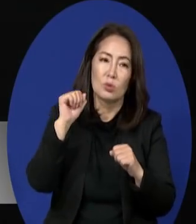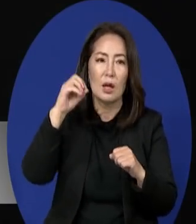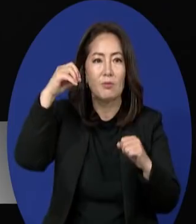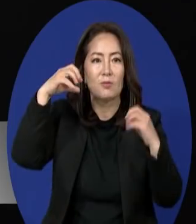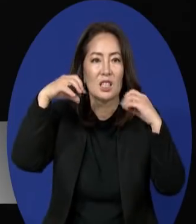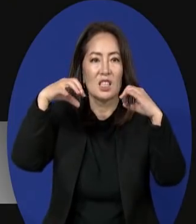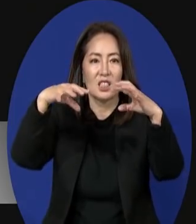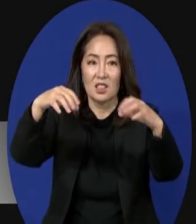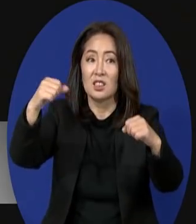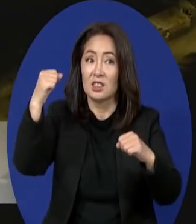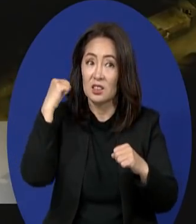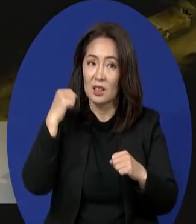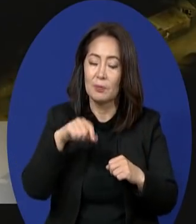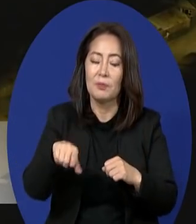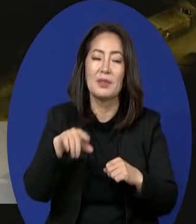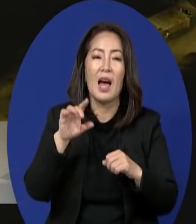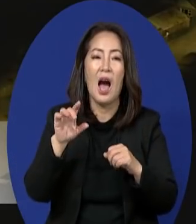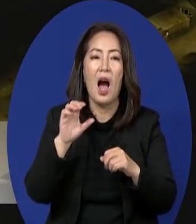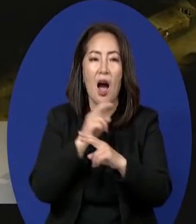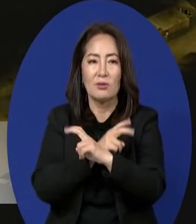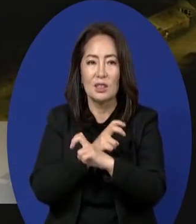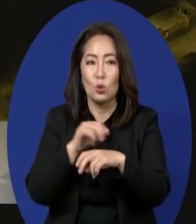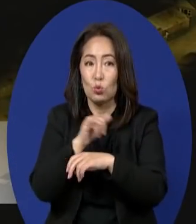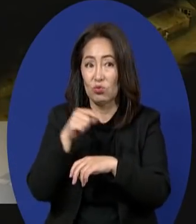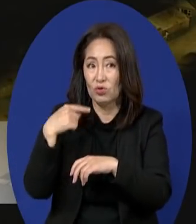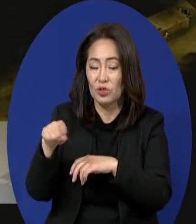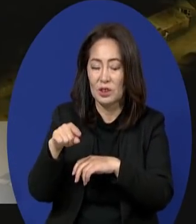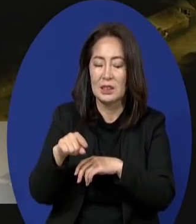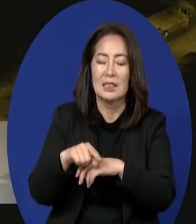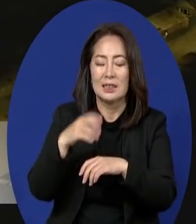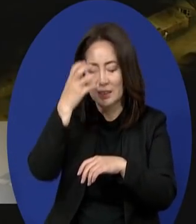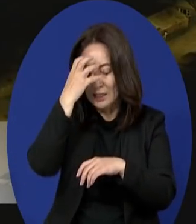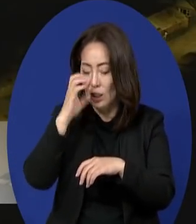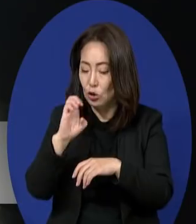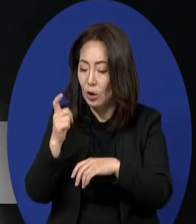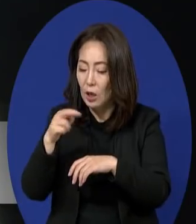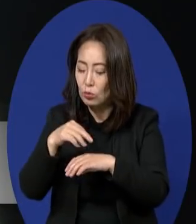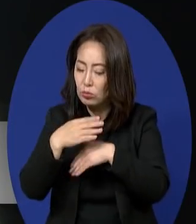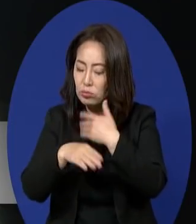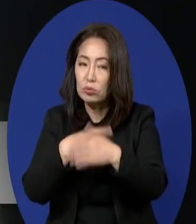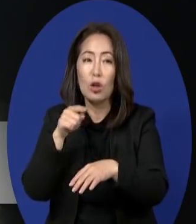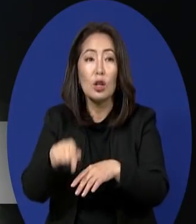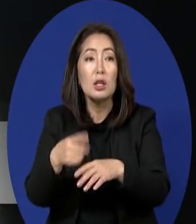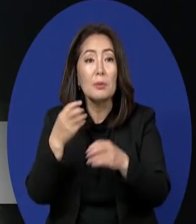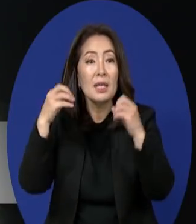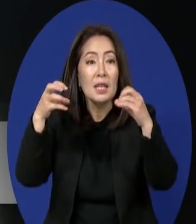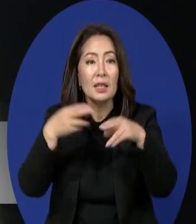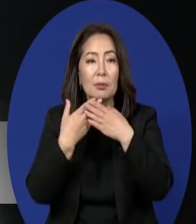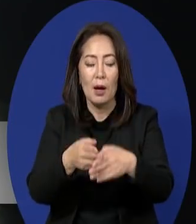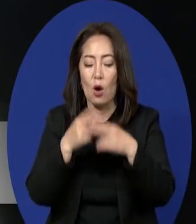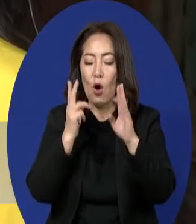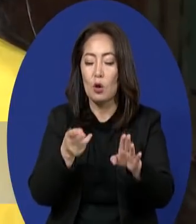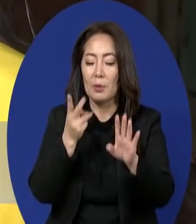юм. Австрал Улсын Засгийн Газар 2019 оноос хойш сонгоо арханд үүрэгт яг ийм 2800 гаруй гэрэлтүүлгийг тавьж өгөөд